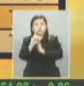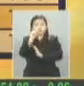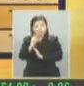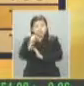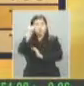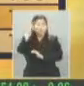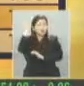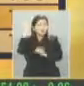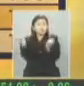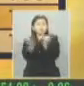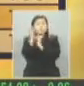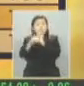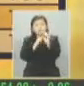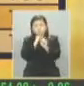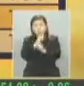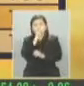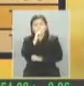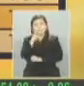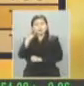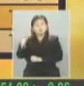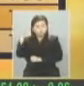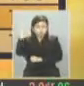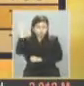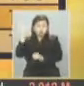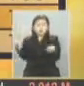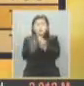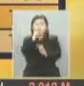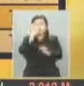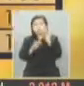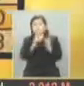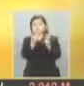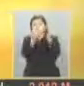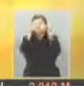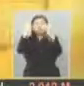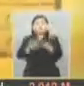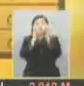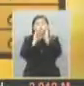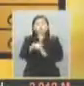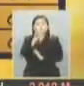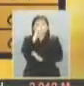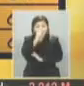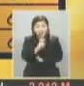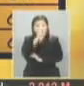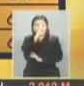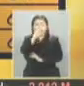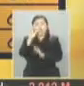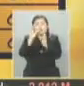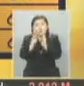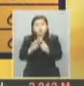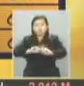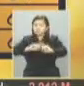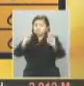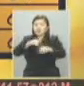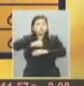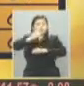านติก้าผับถูกจัดให้อยู่ในลำดับที่7ของเหตุการณ์รุนแรงในประวัติศาสตร์มีผู้เสียชีวิต66คนแต่หลังเกิดเหตุยังไม่มีกฎหม